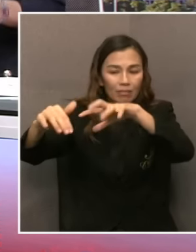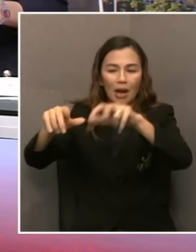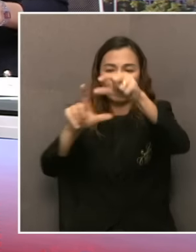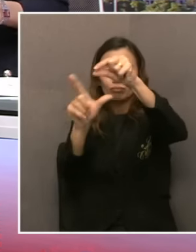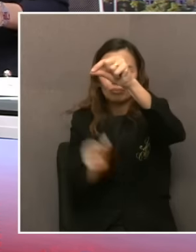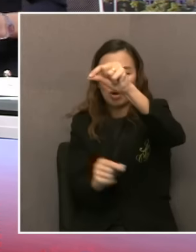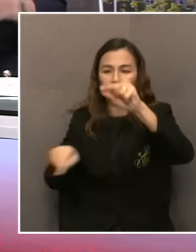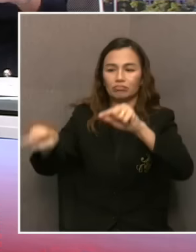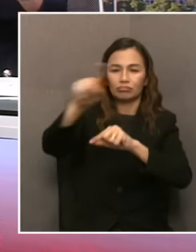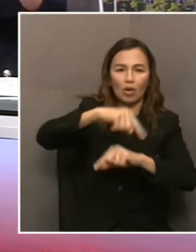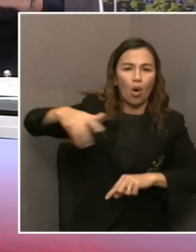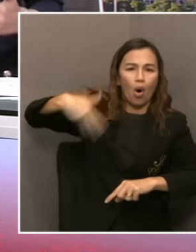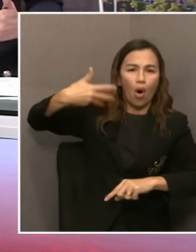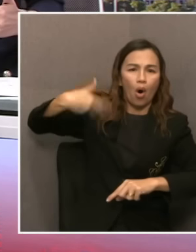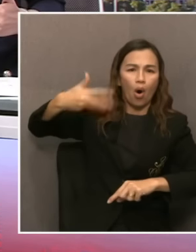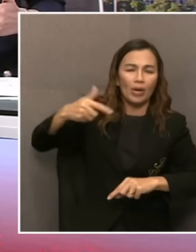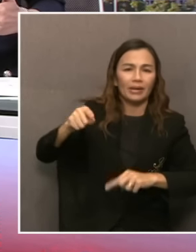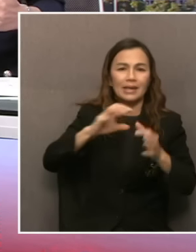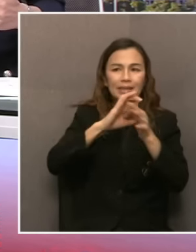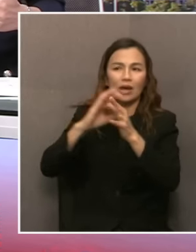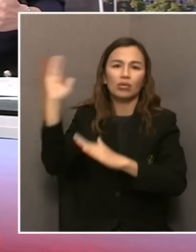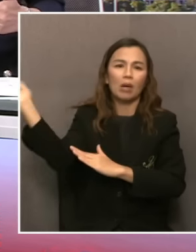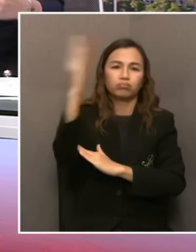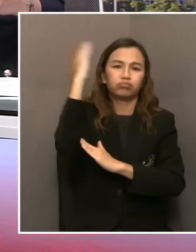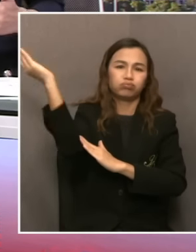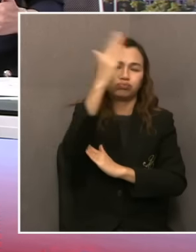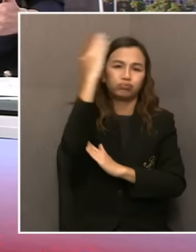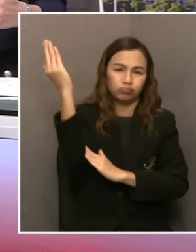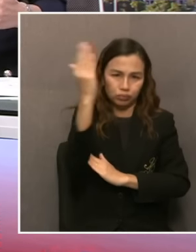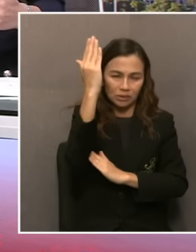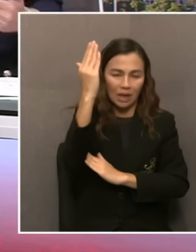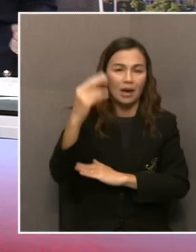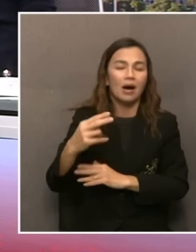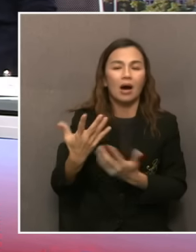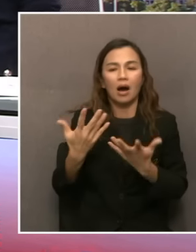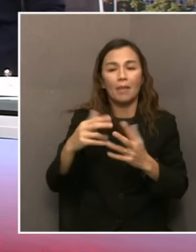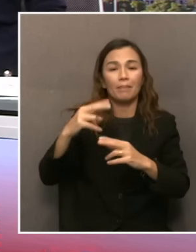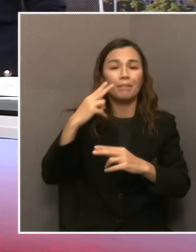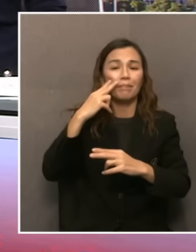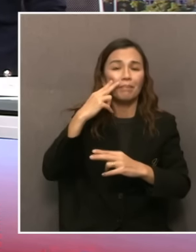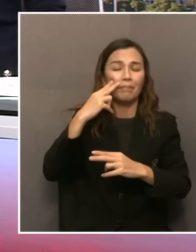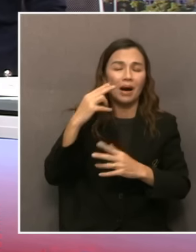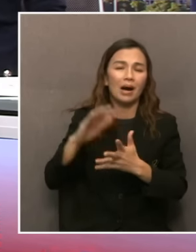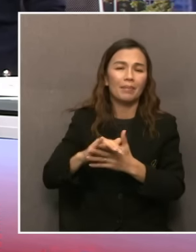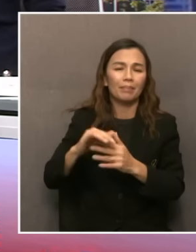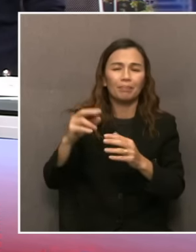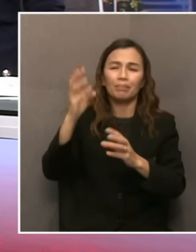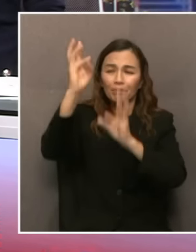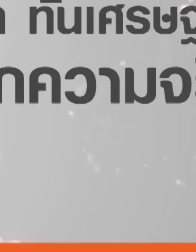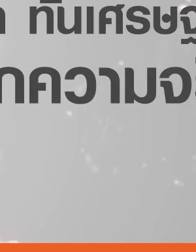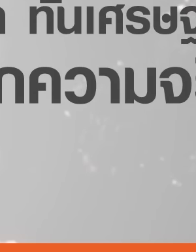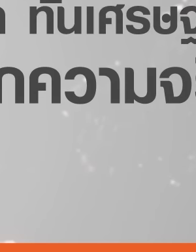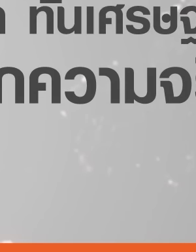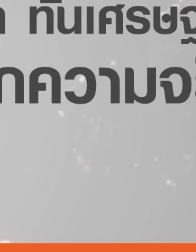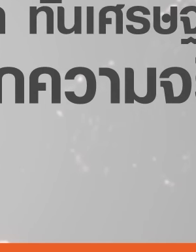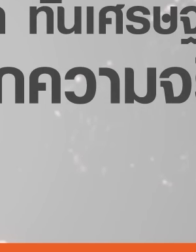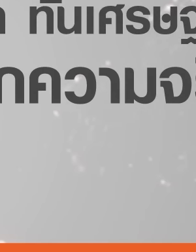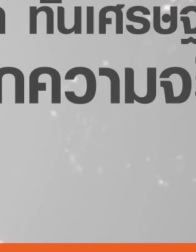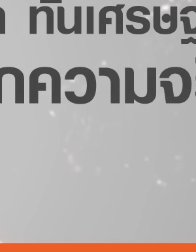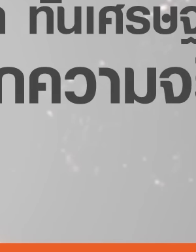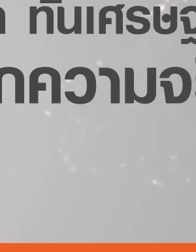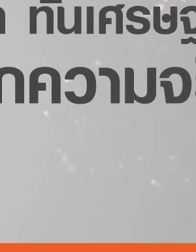ส่งผลกระทบหนักกับเรื่องของพายุนะคะรวมไปถึงเรื่องของหิมะแล้วก็การเปลี่ยนแปลงของสภาพภูมิอากาศอย่างชัดเจนเลยนะคะ ข